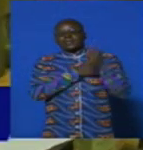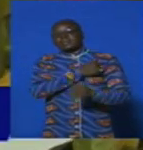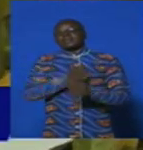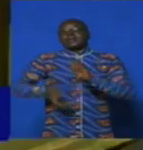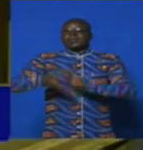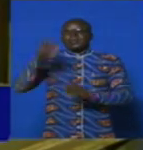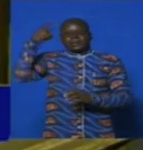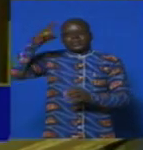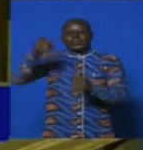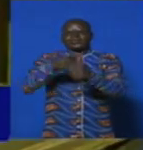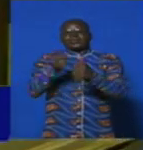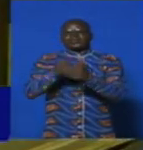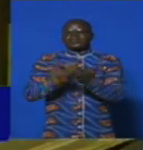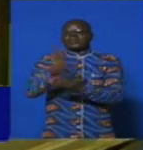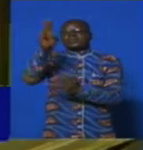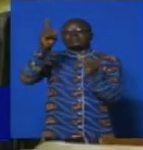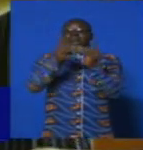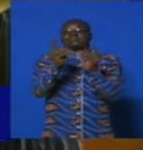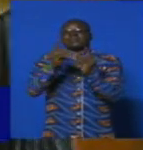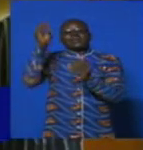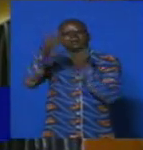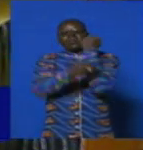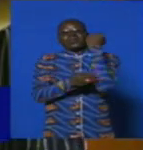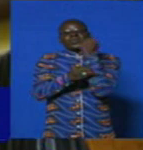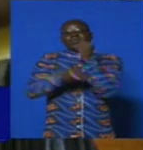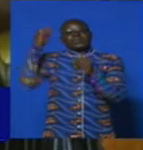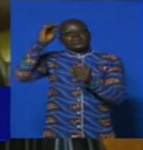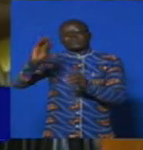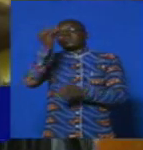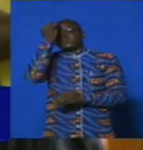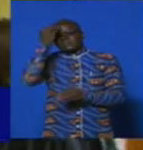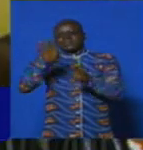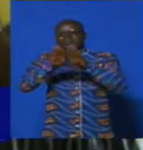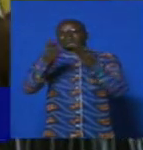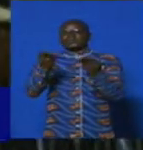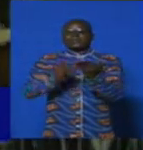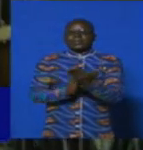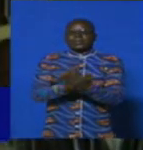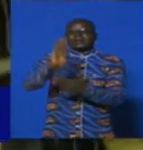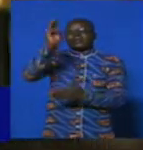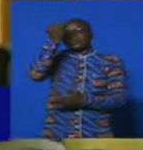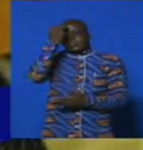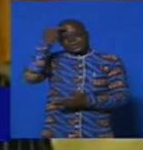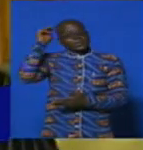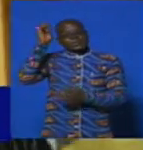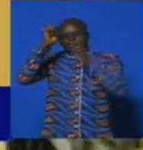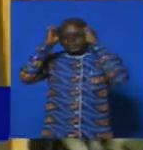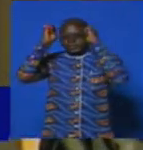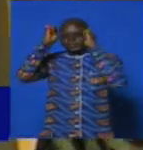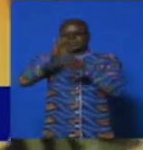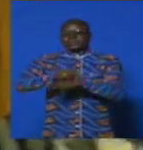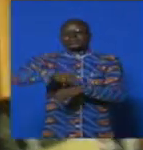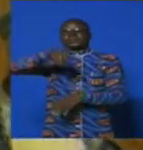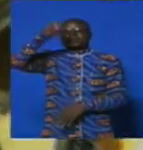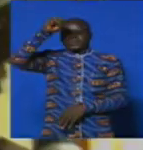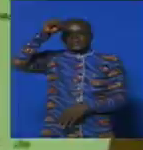premier diplôme universitaire. C'est à Ouaïga que l'examen a été officiellement lancé par le ministre de l'Enseignement supérieur. En